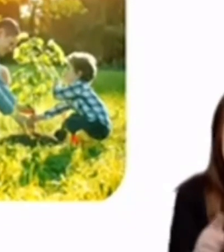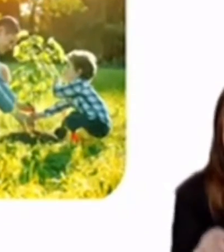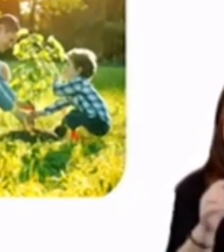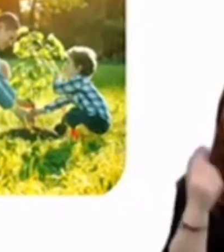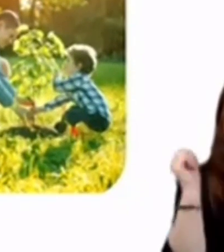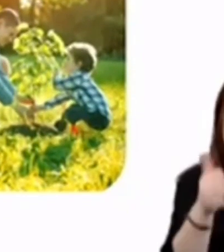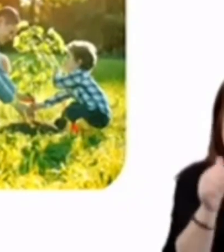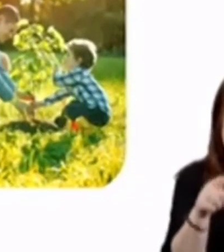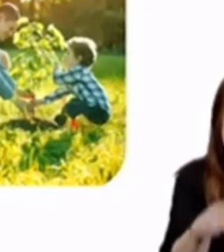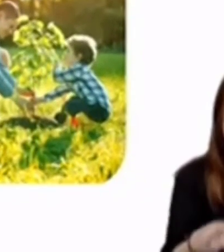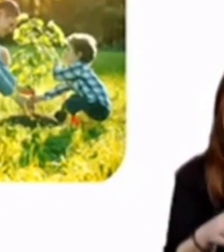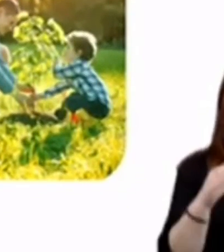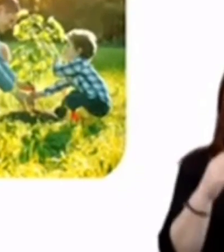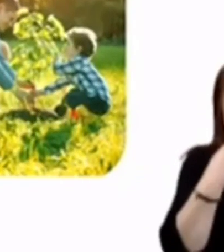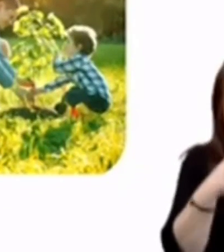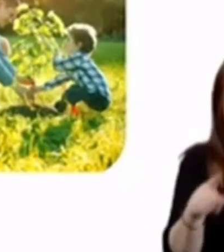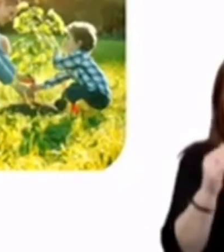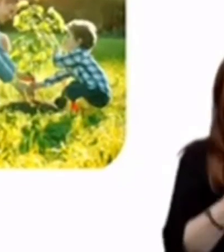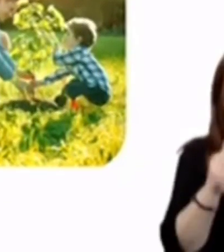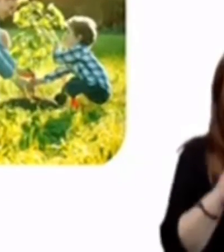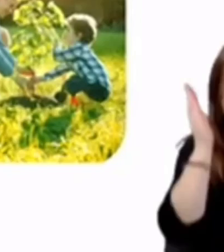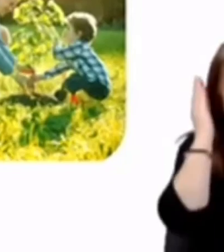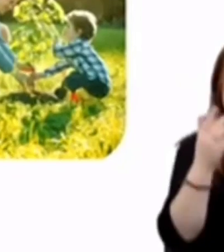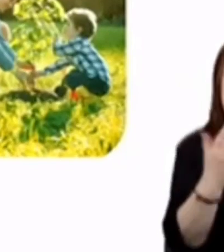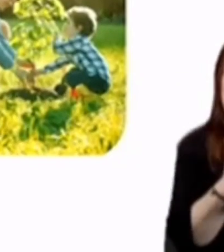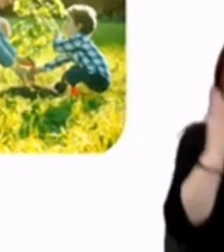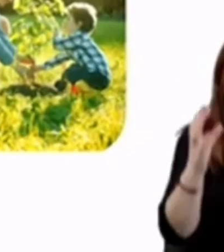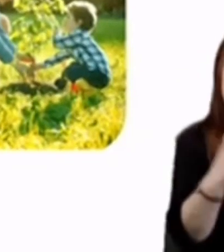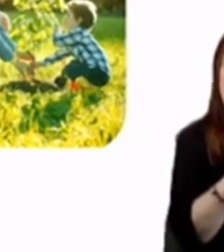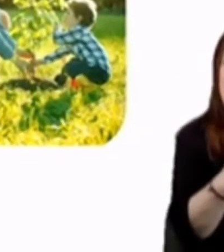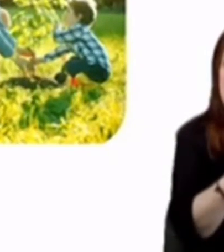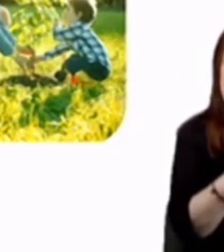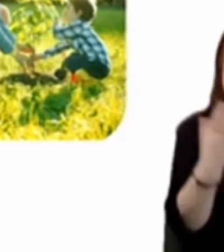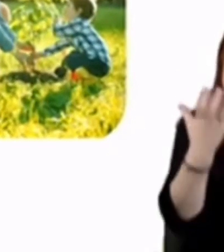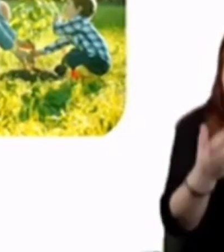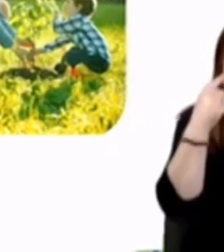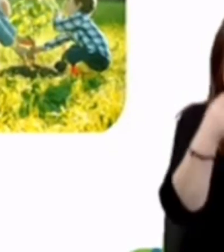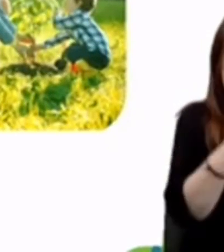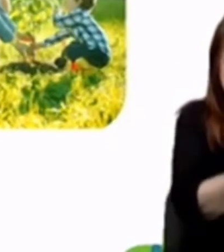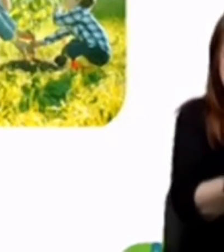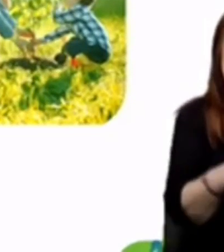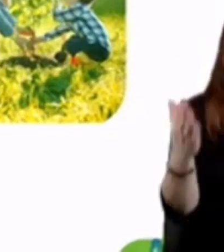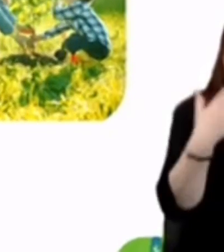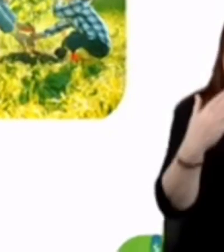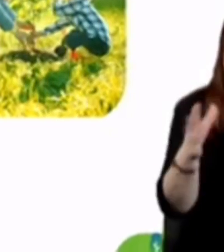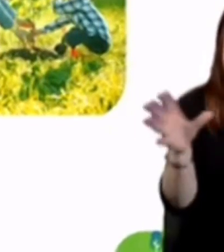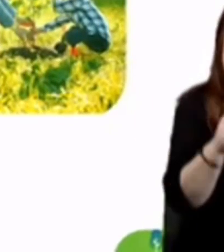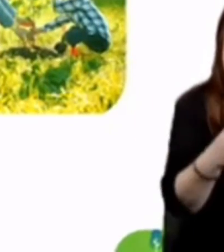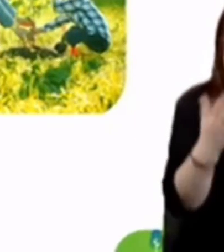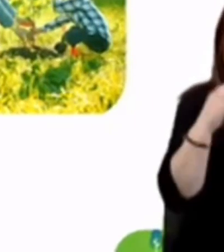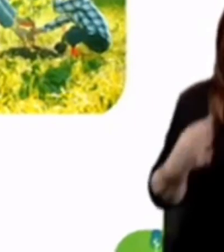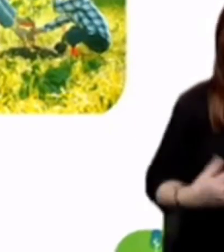na potrzeby mieszkańców. To nie jest nie tylko aplikacja. To jest to, że chcemy się pokazywać Państwu i rozmawiać z Państwem również w